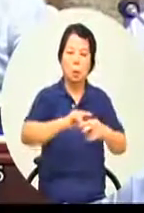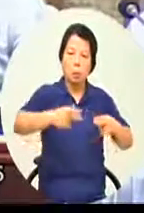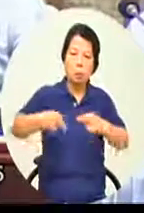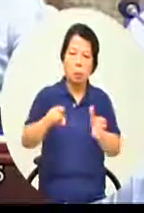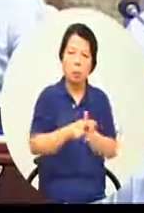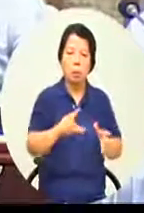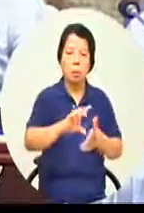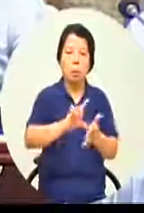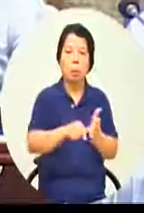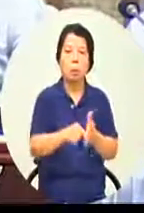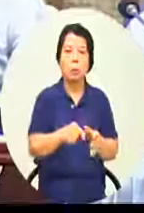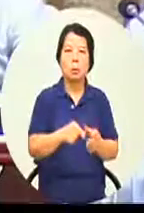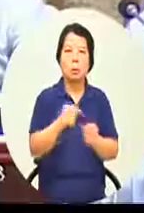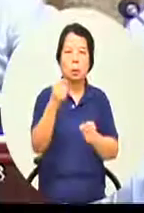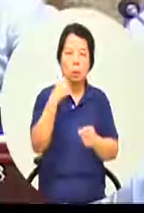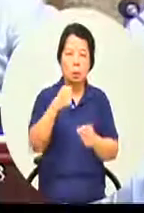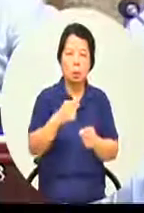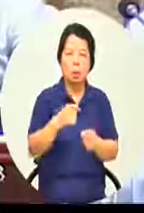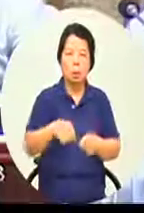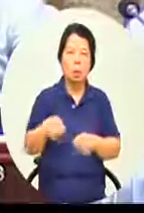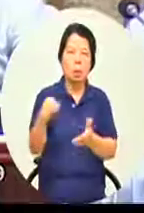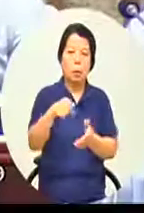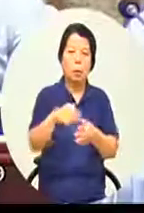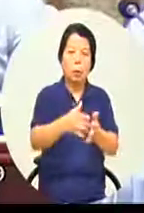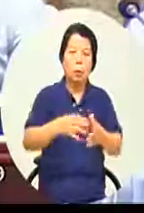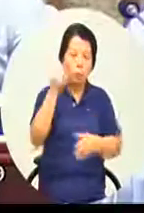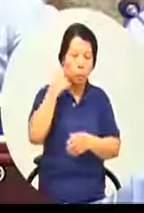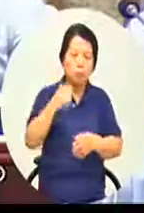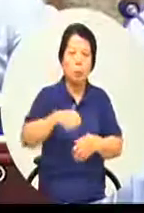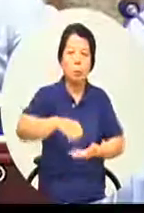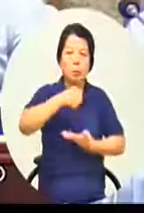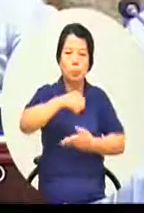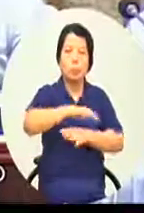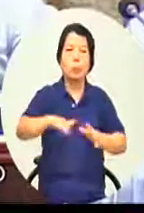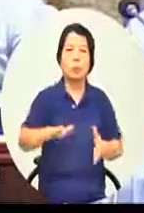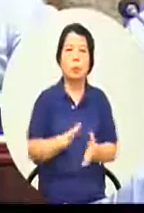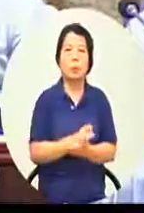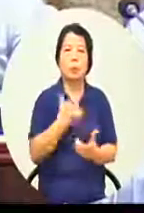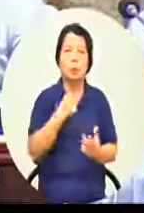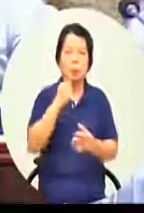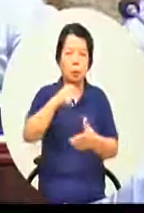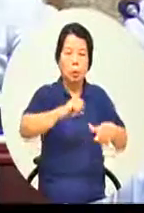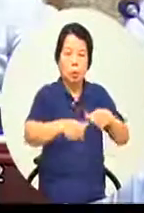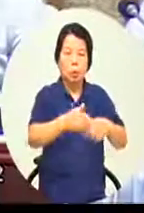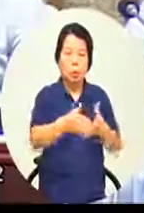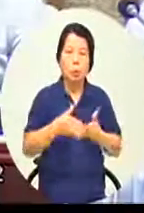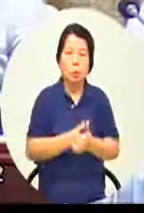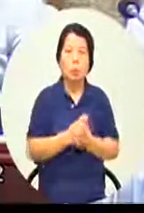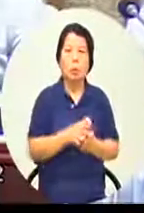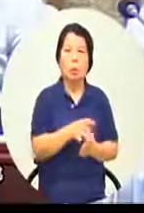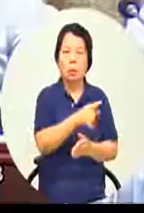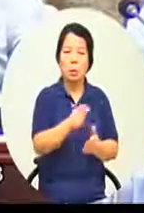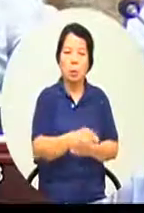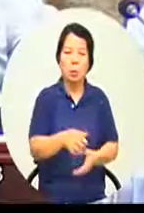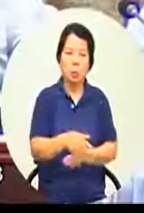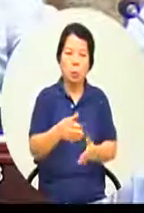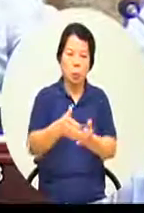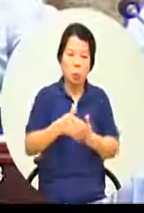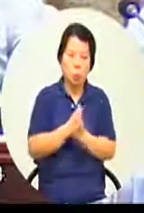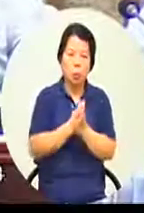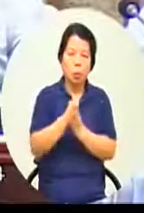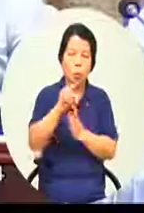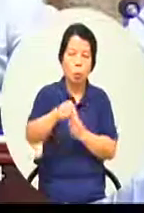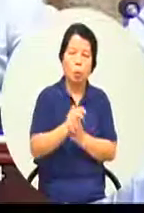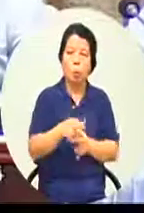程的部分就可以压进来的部分。那有关厂商的要求部分，其实我们都会依合约规定，我们会依合约规定部分，如果